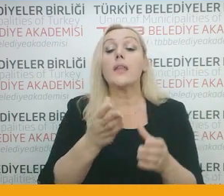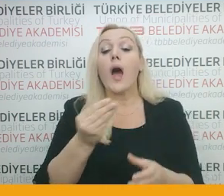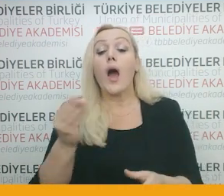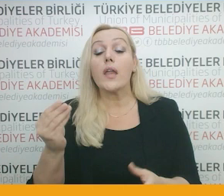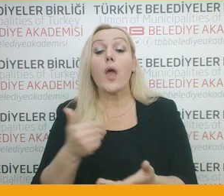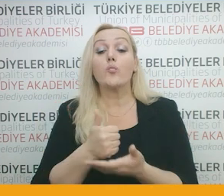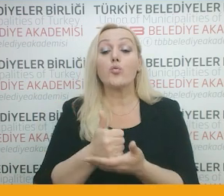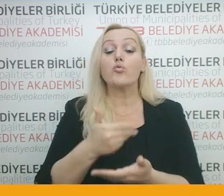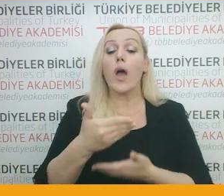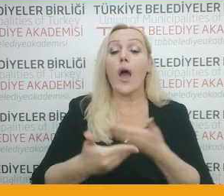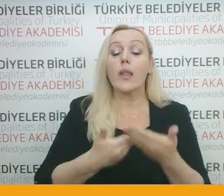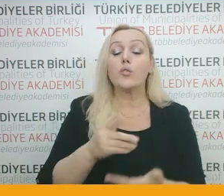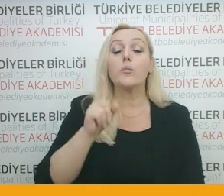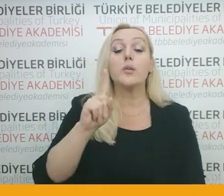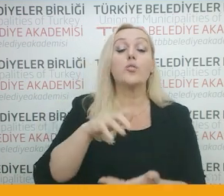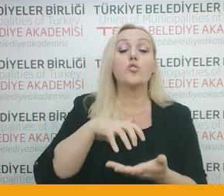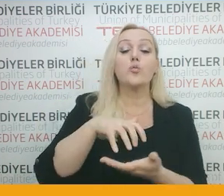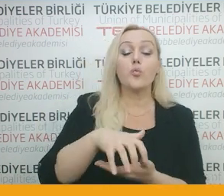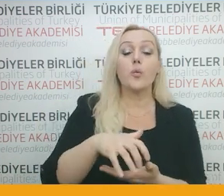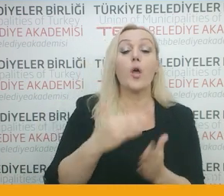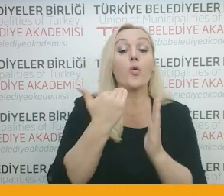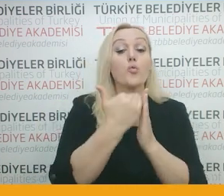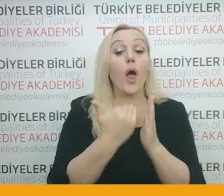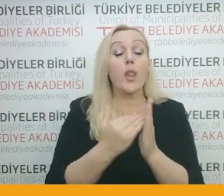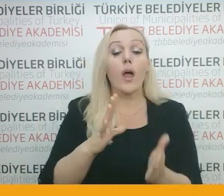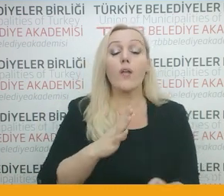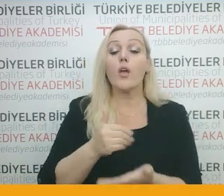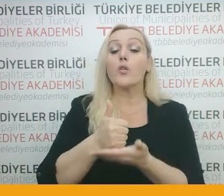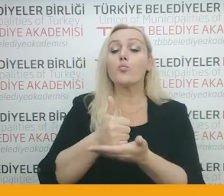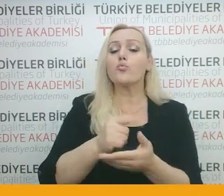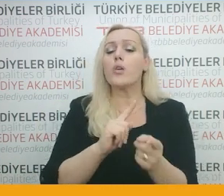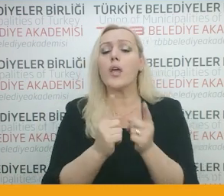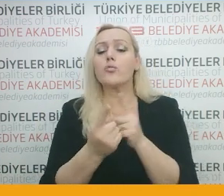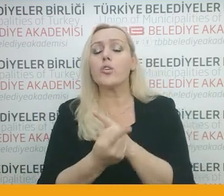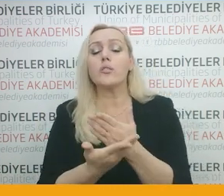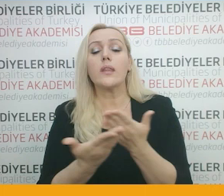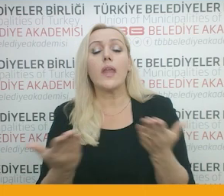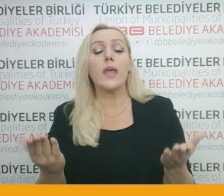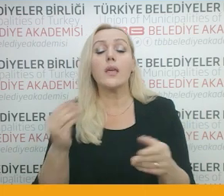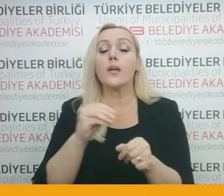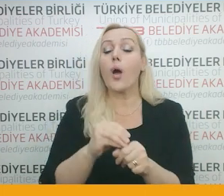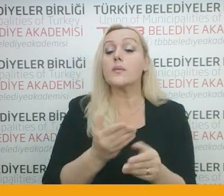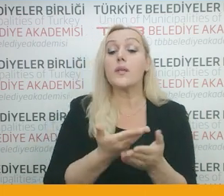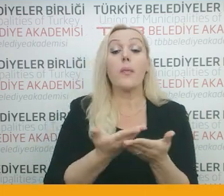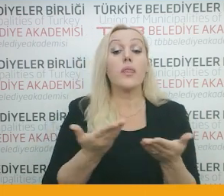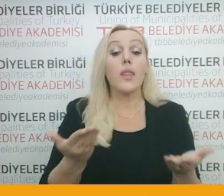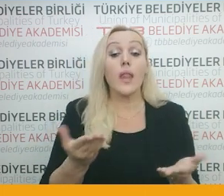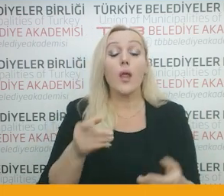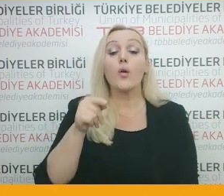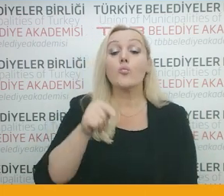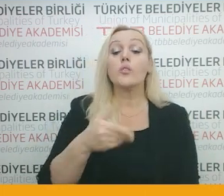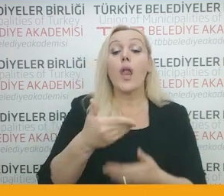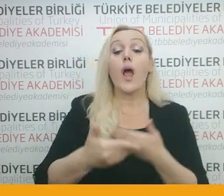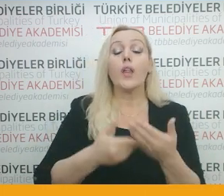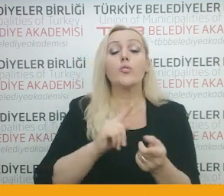arkadaşlar. Birinci bölümde genel hükümler var. Bütçe türleri nelerdir, kapsamı nelerdir, bunlardan